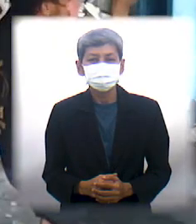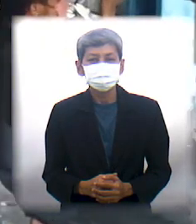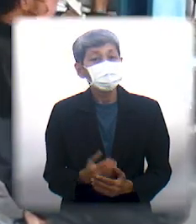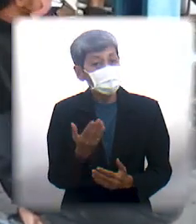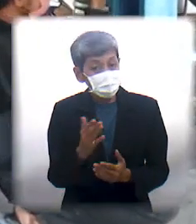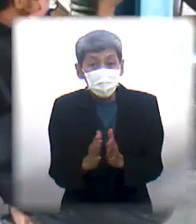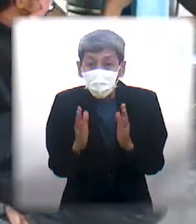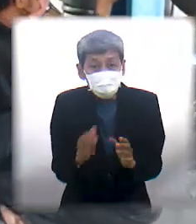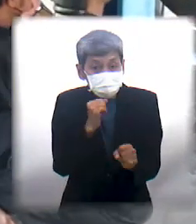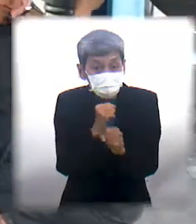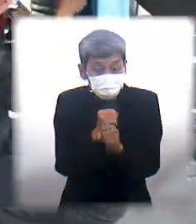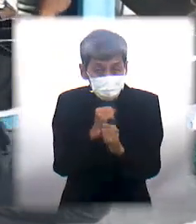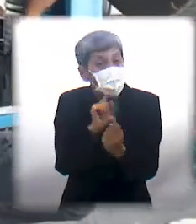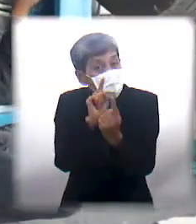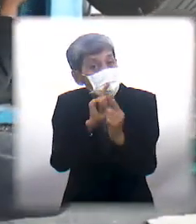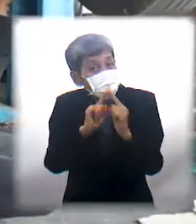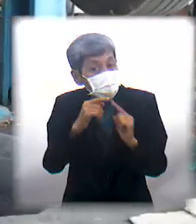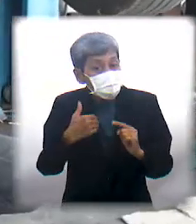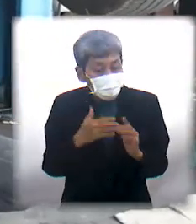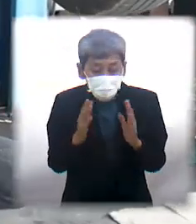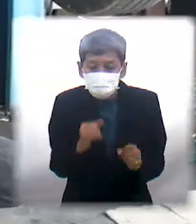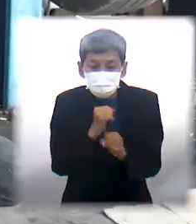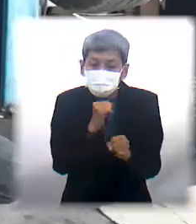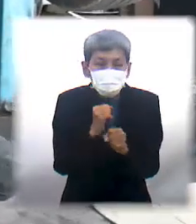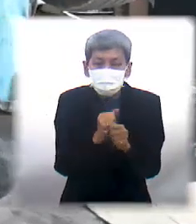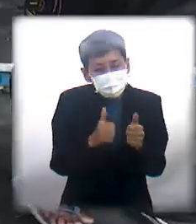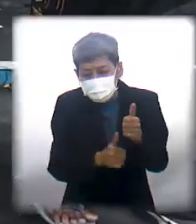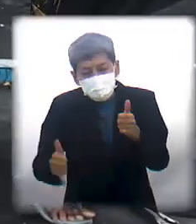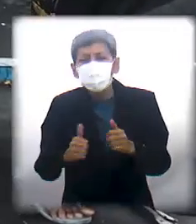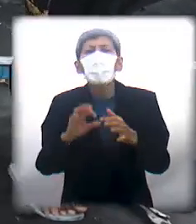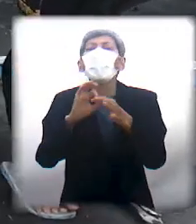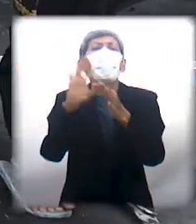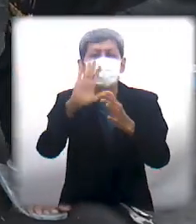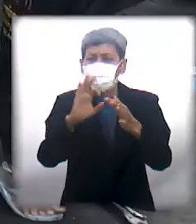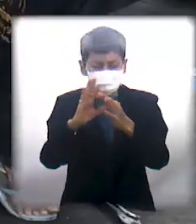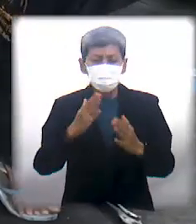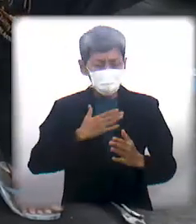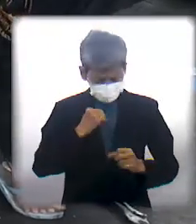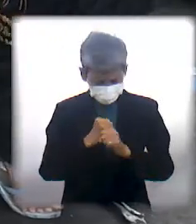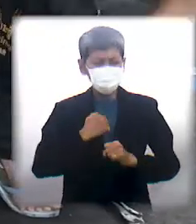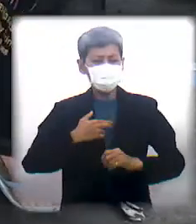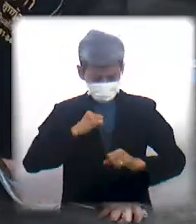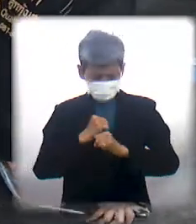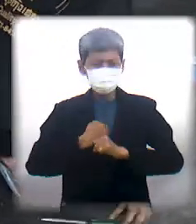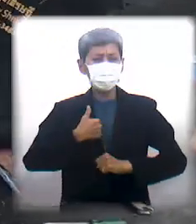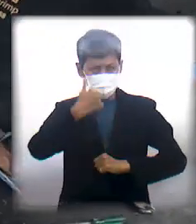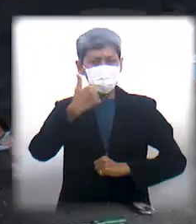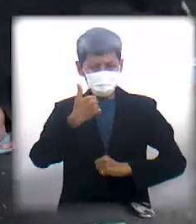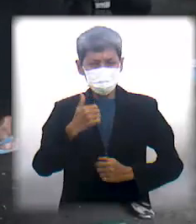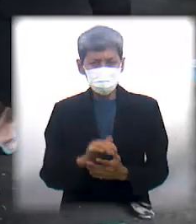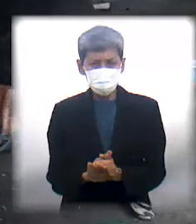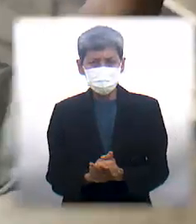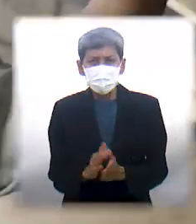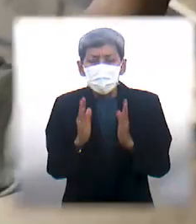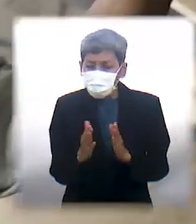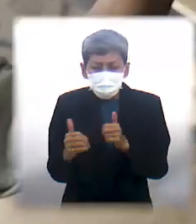ในวันนั้นลูกน้องพูดอะไรกับพี่บ้าง ที่ลูกน้องพูดก็แต่ว่าไม่ต้องห่วงอู้ที่เหลือจะเขาดูแลการจัดการ